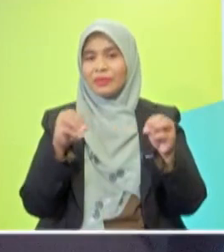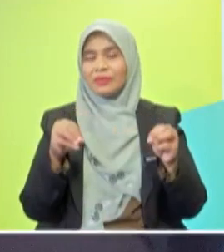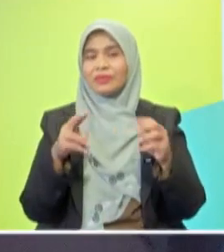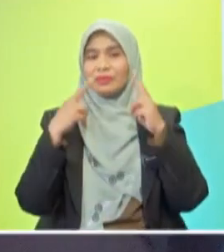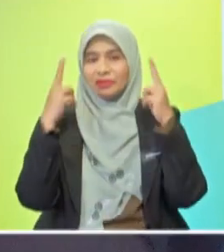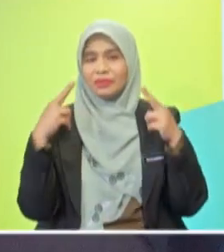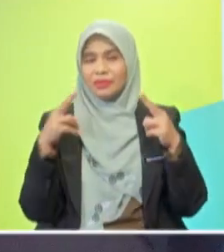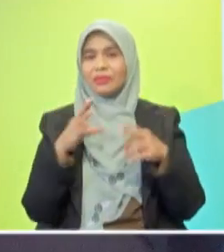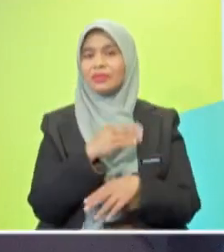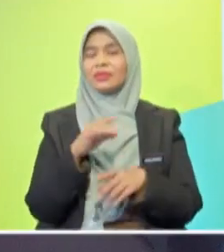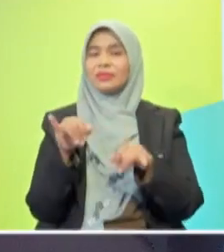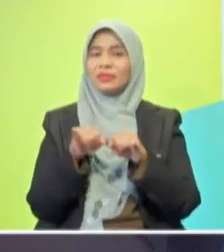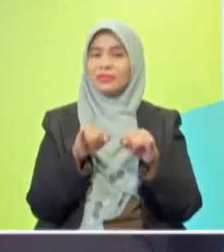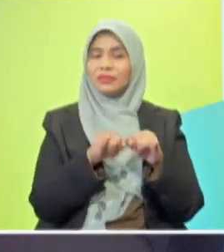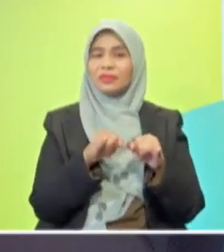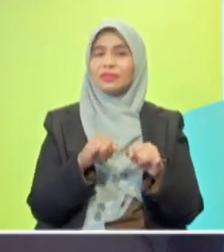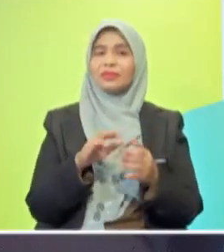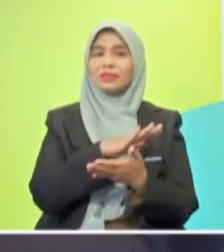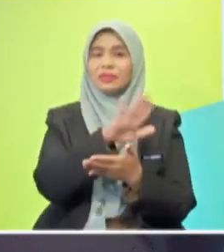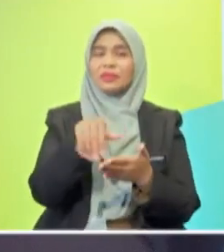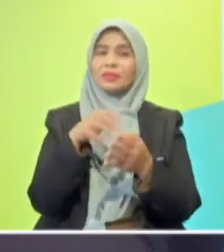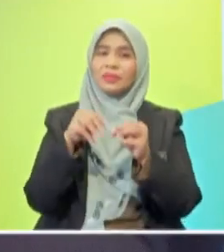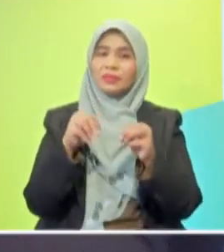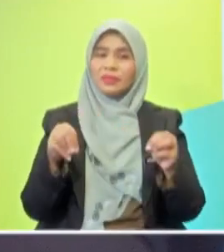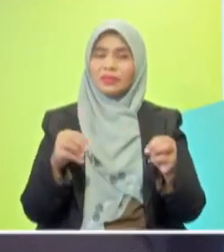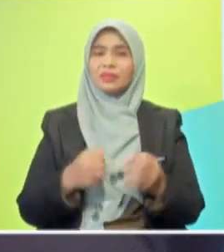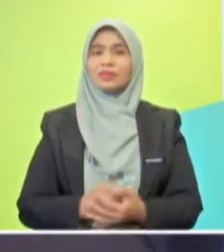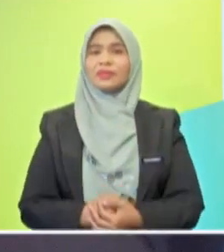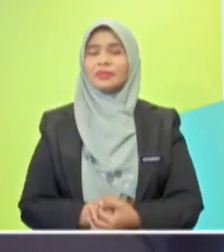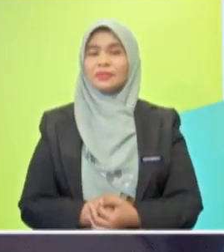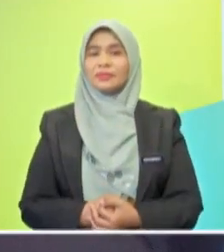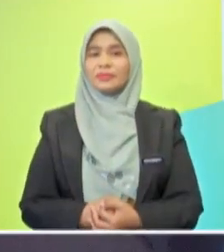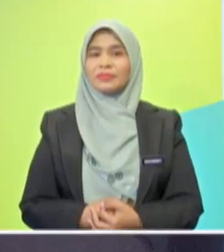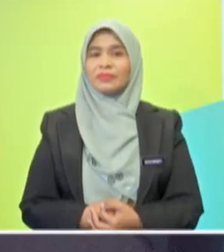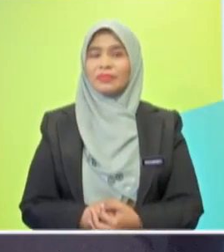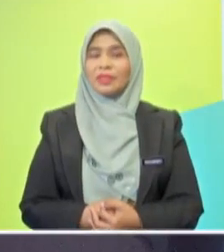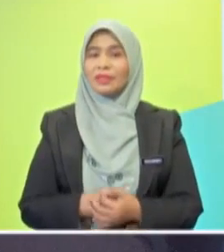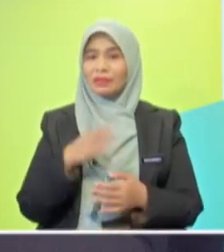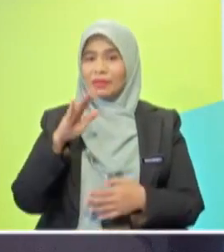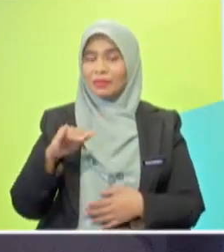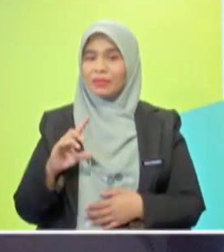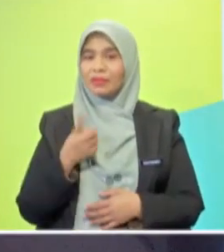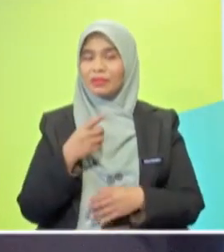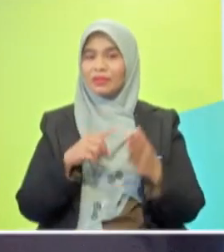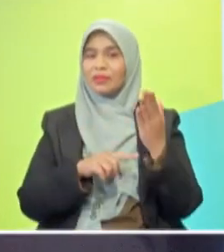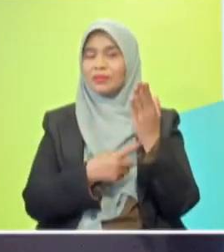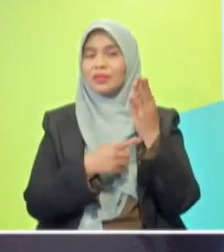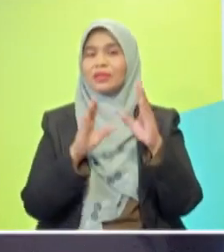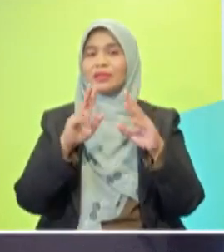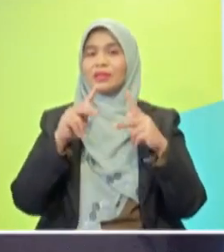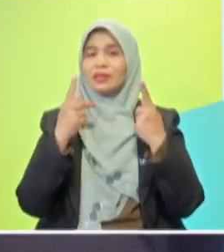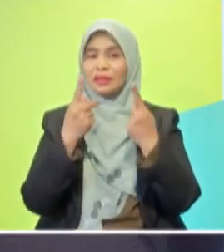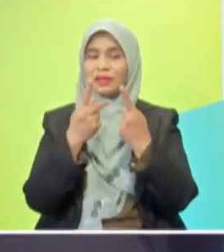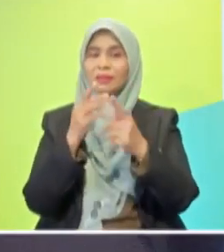juga semua murid-murid yang berada di luar sana. Okey, sebelum kita mulakan kelas kita pada hari